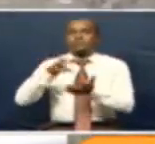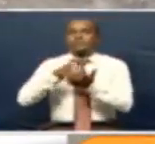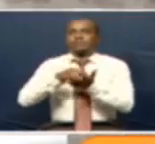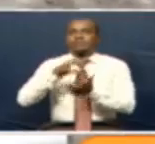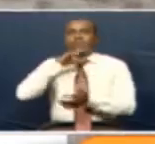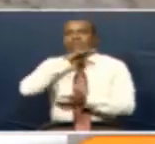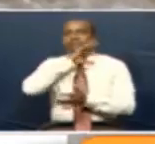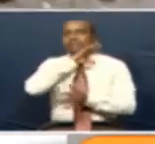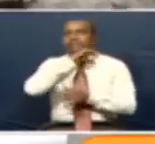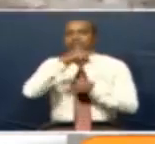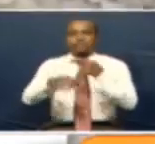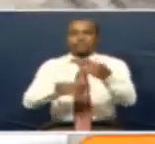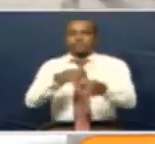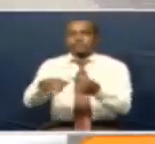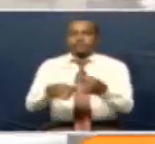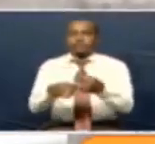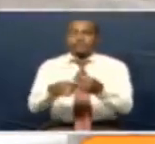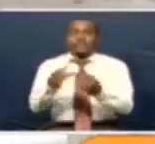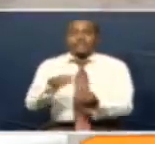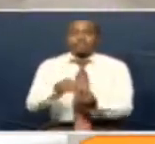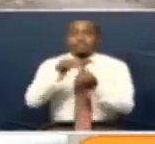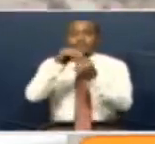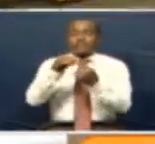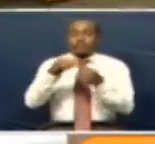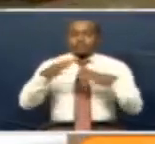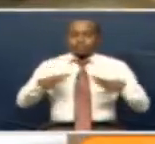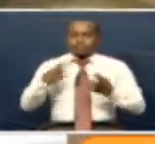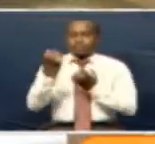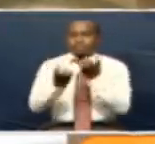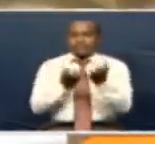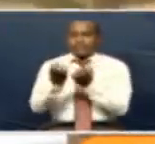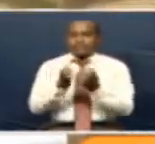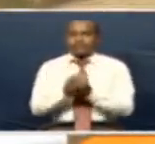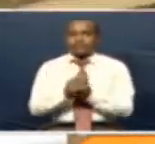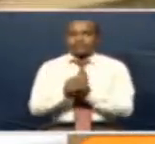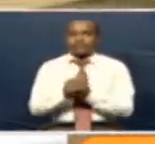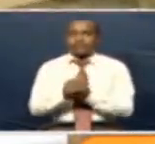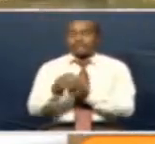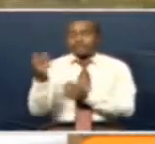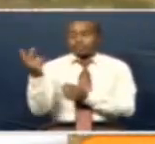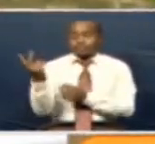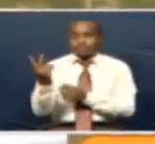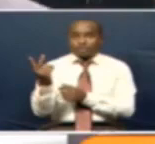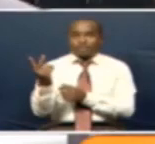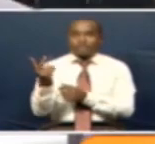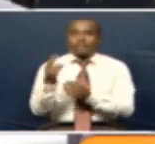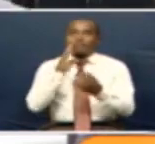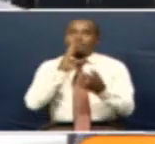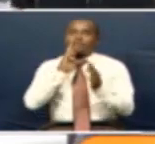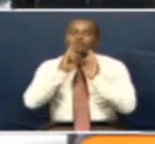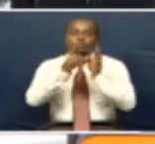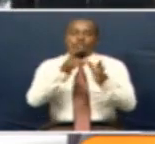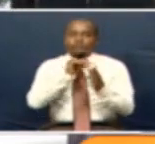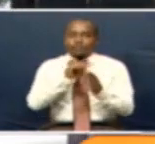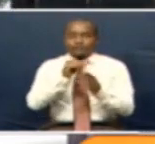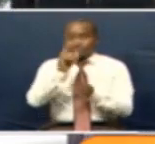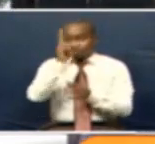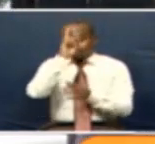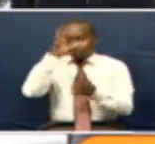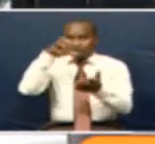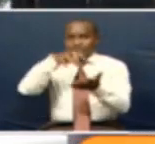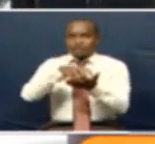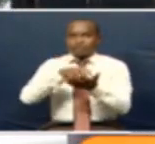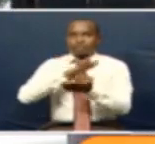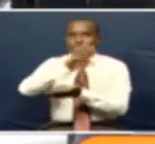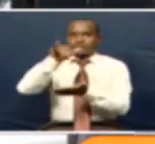kudorora na kuondoa hadhi inayostahili hususan kwa wafanyabiashara. Wawili hao, Muriuki na Shitanda, tayari wameandikisha taarifa katika kituo